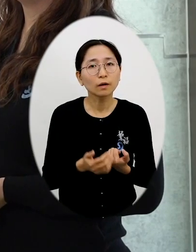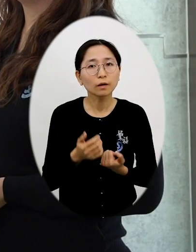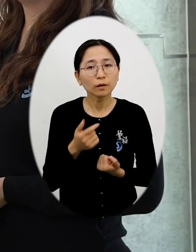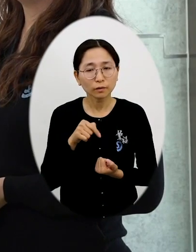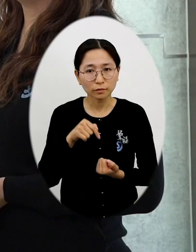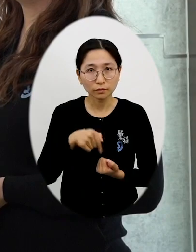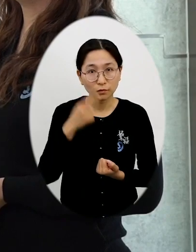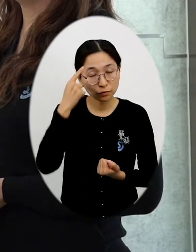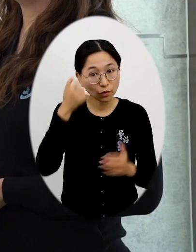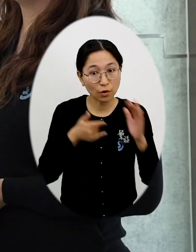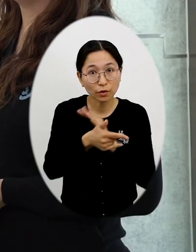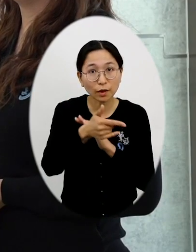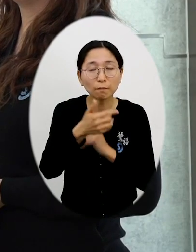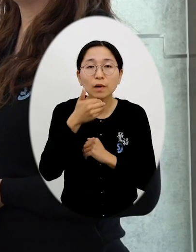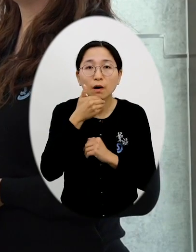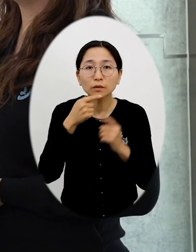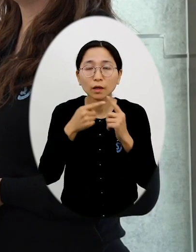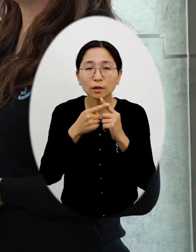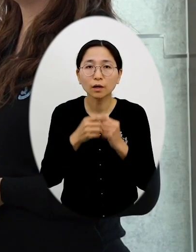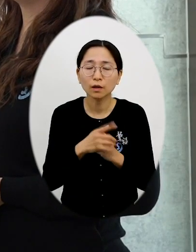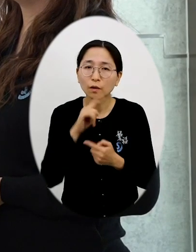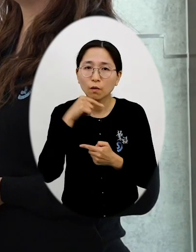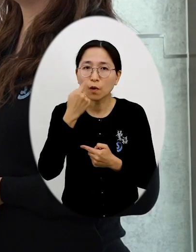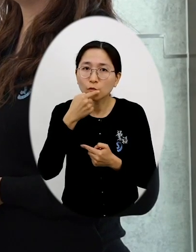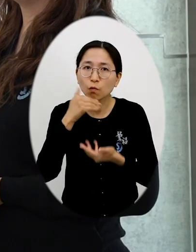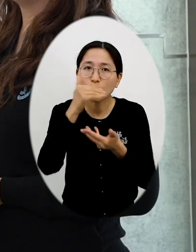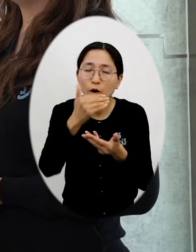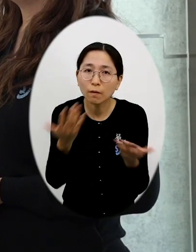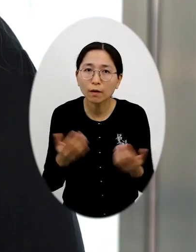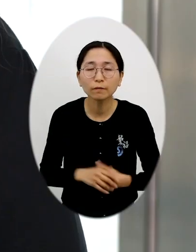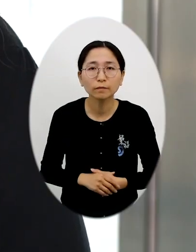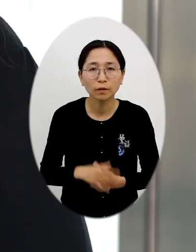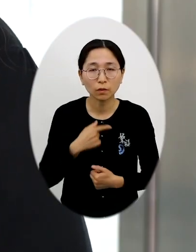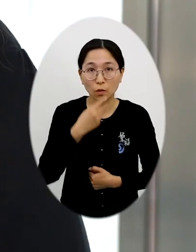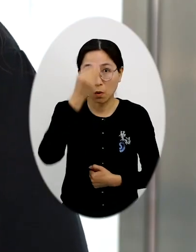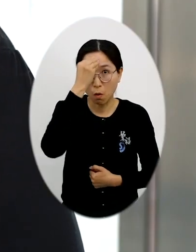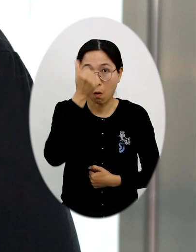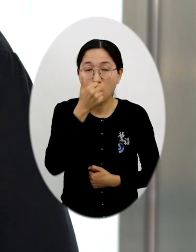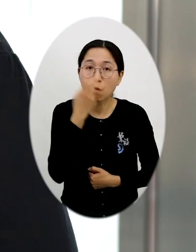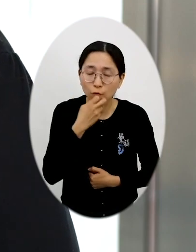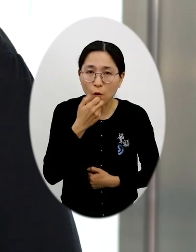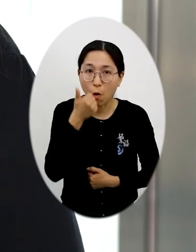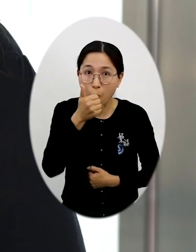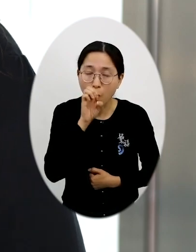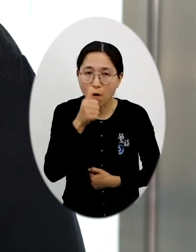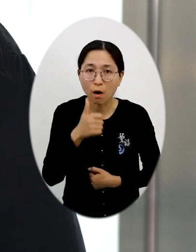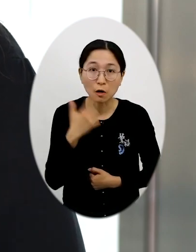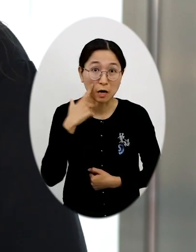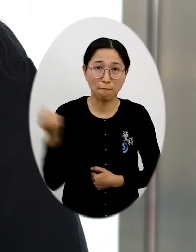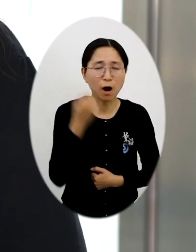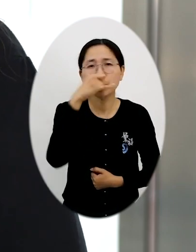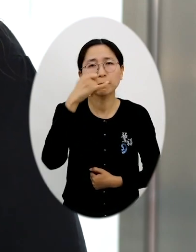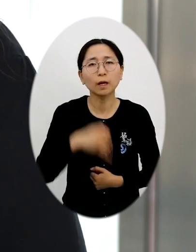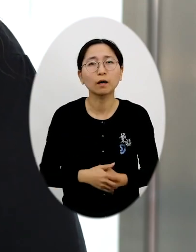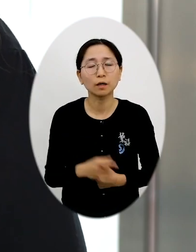Rachel 啦，對於想入行的年輕人有沒有什麼說話想跟他們說呢？ 要學好一種語言，學得流利咧，其